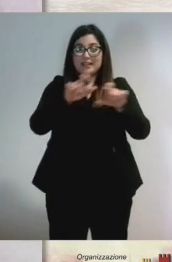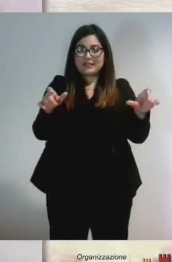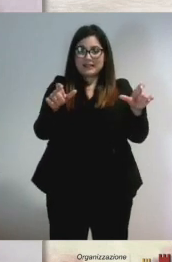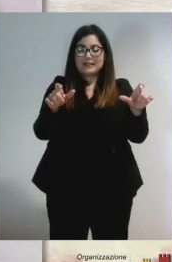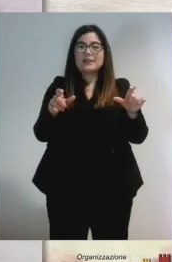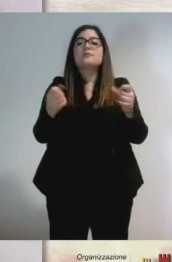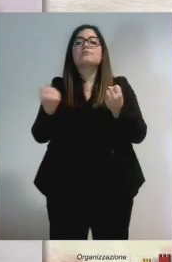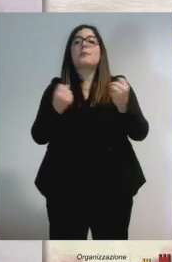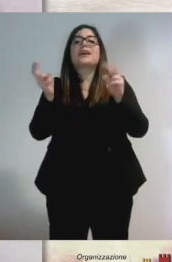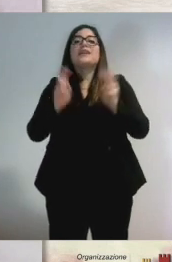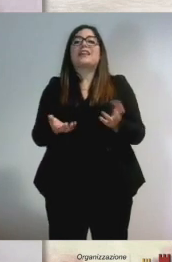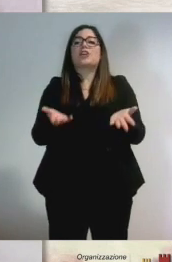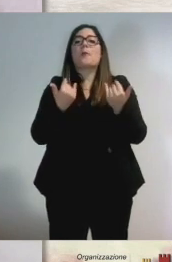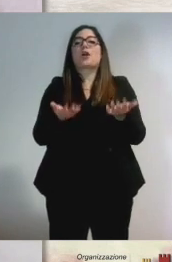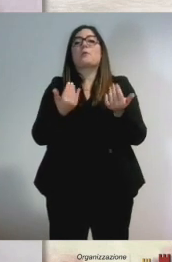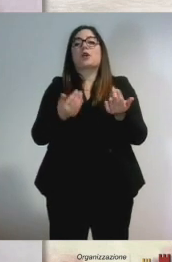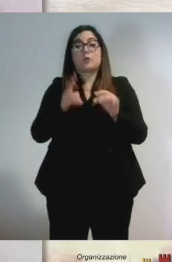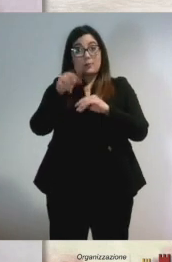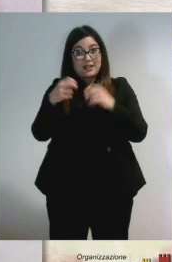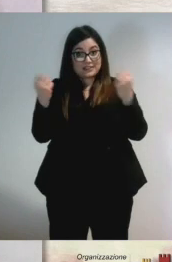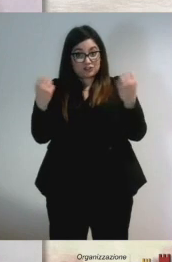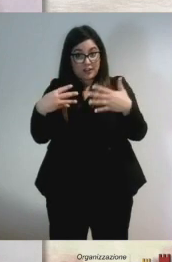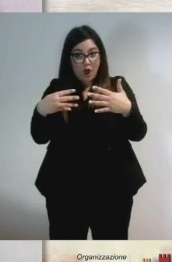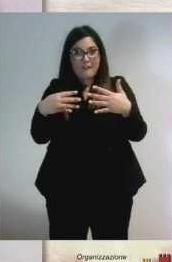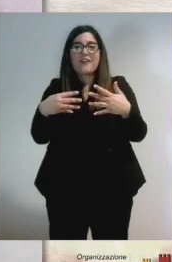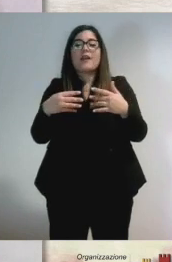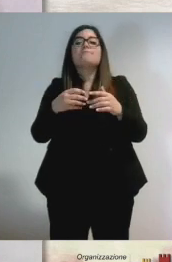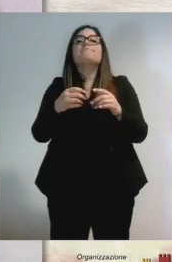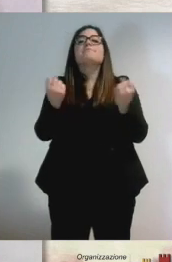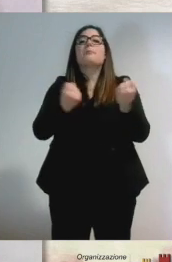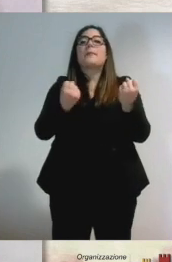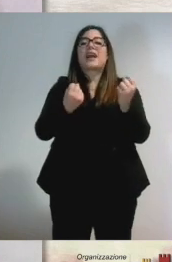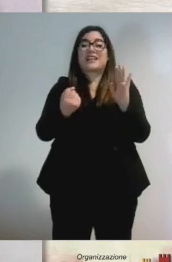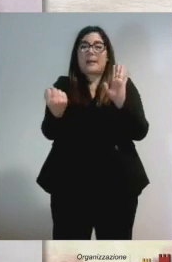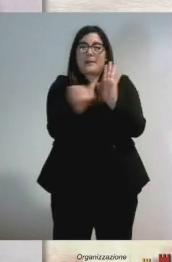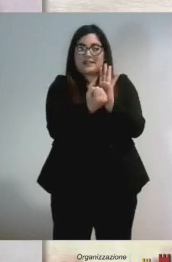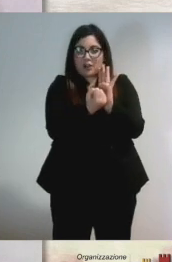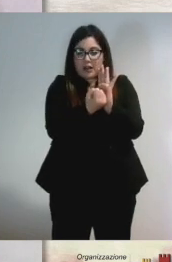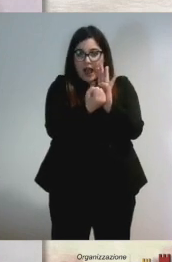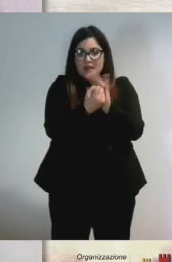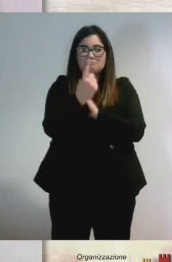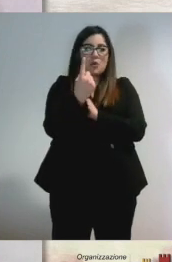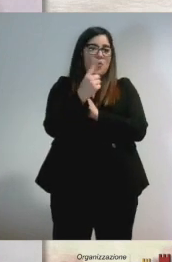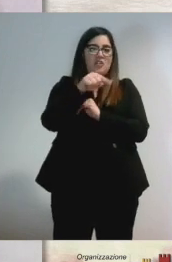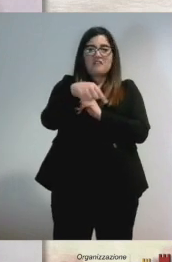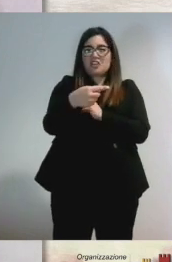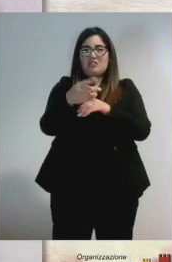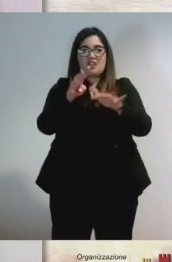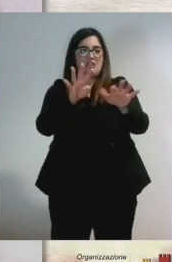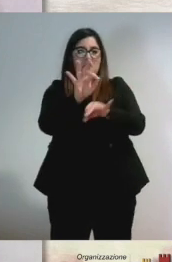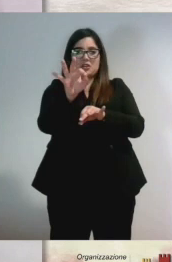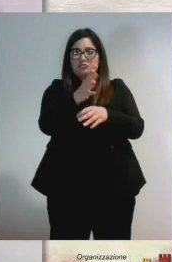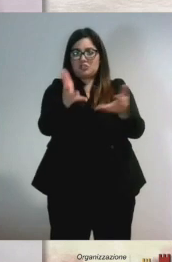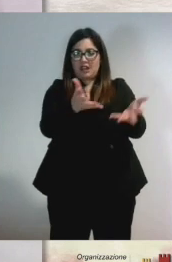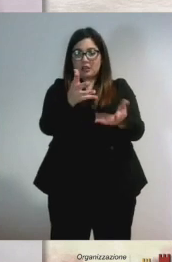2019 le auto elettriche immatricolate erano l'1,9%. adesso sono più del 10%. quindi